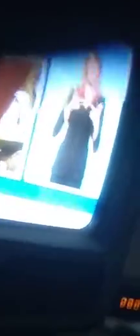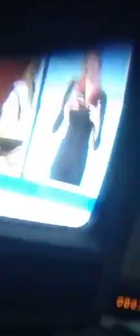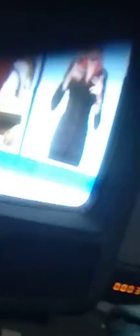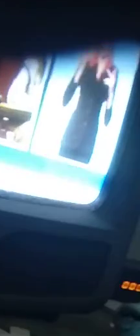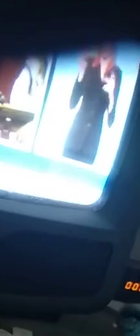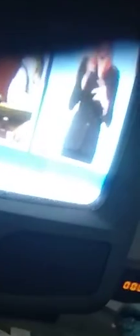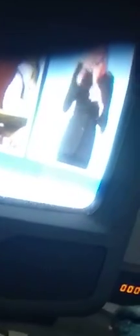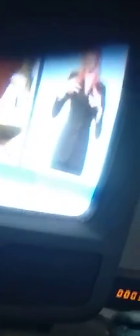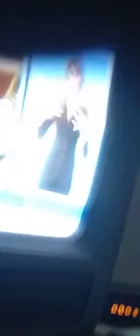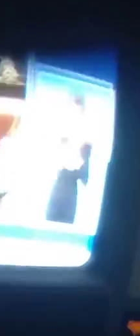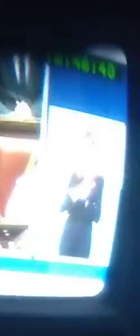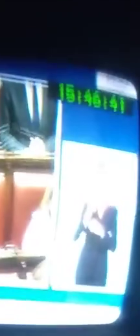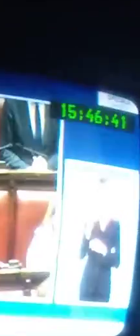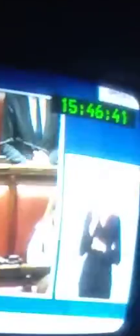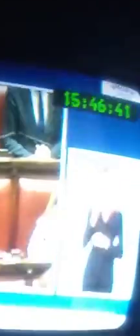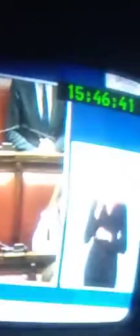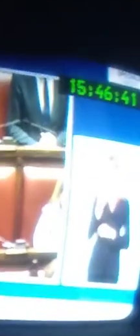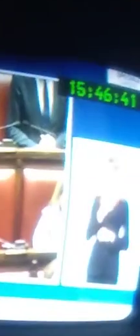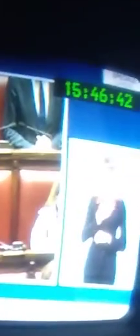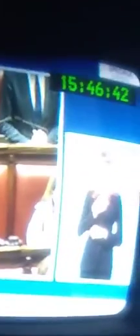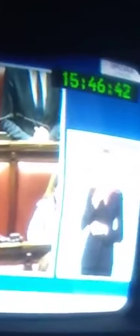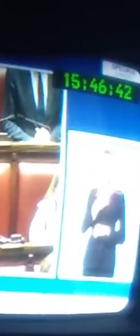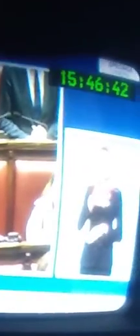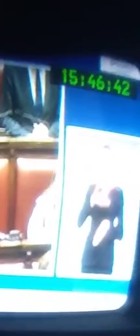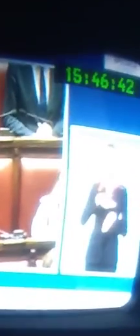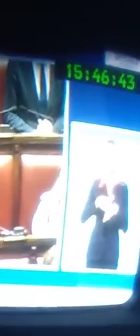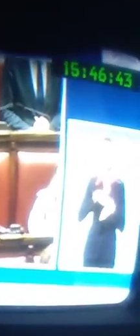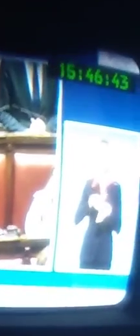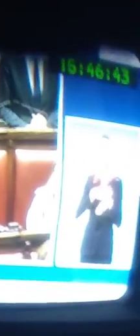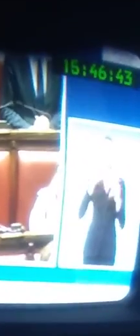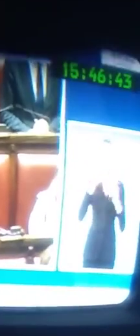L'Italia è l'unico paese che ha un numero di parlamentari